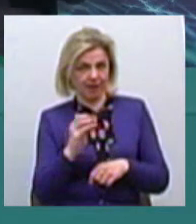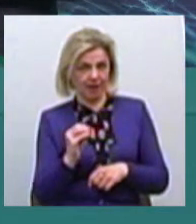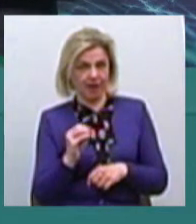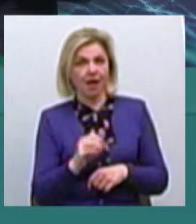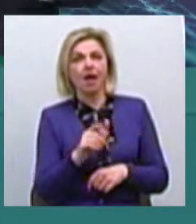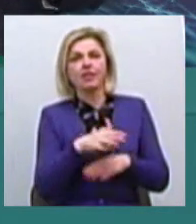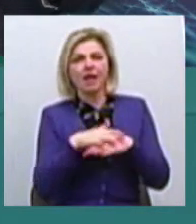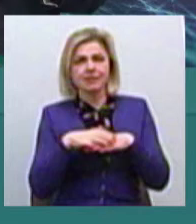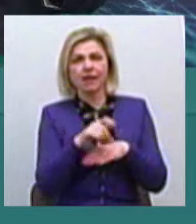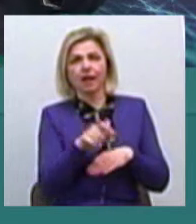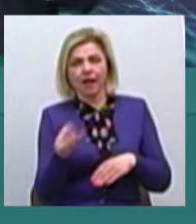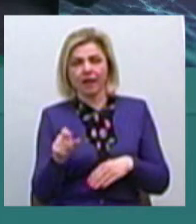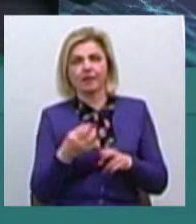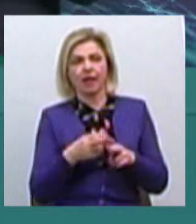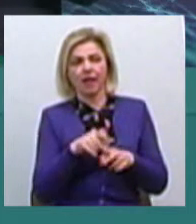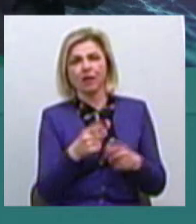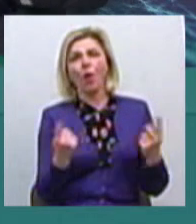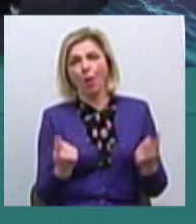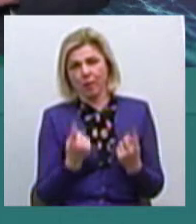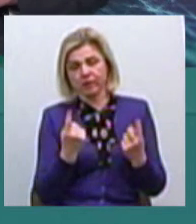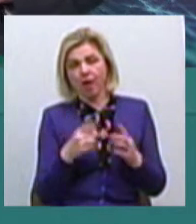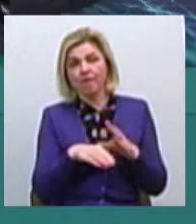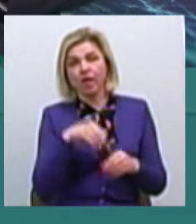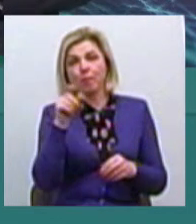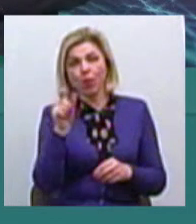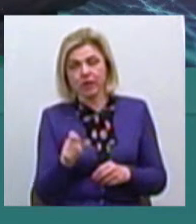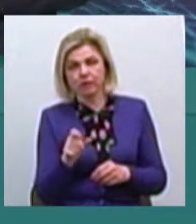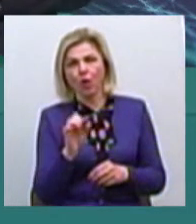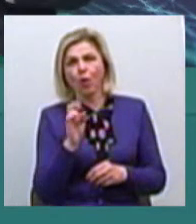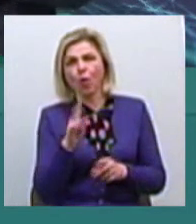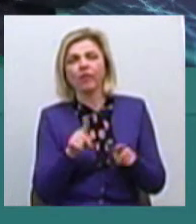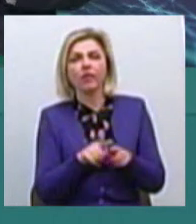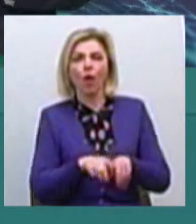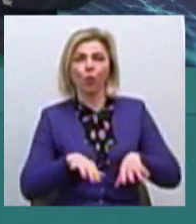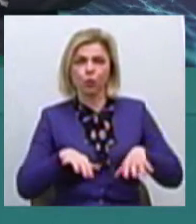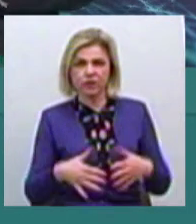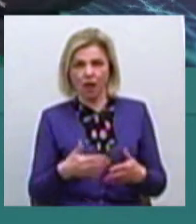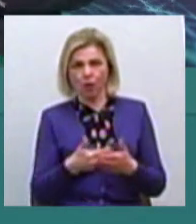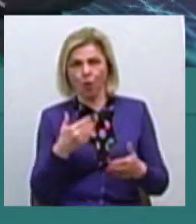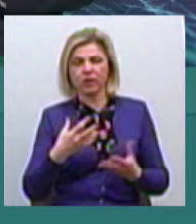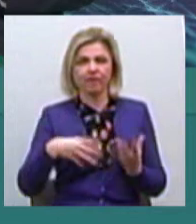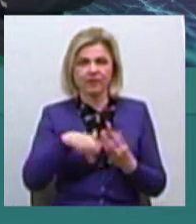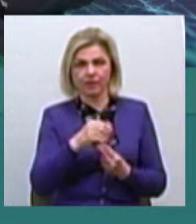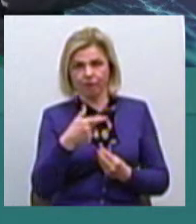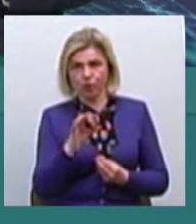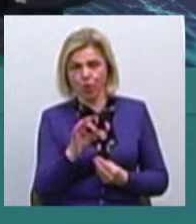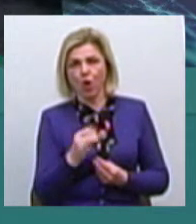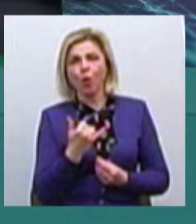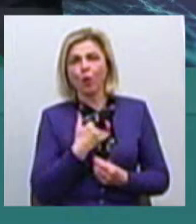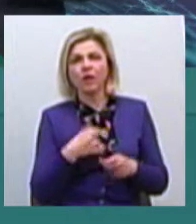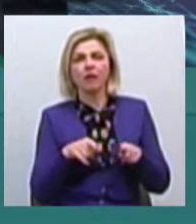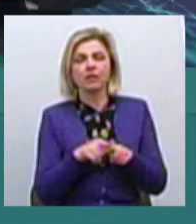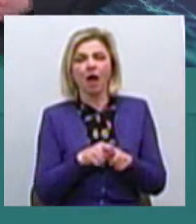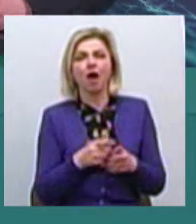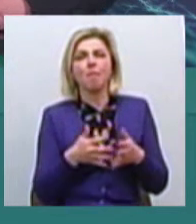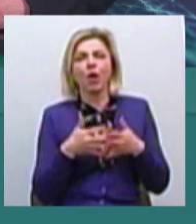Население и этот рядовой, да, пересеченный выборец, он настолько устал от всего, настолько у нас большое